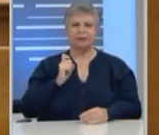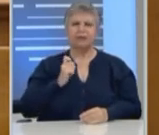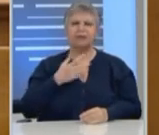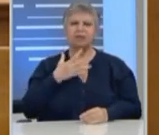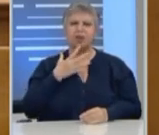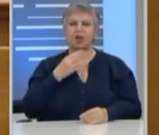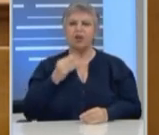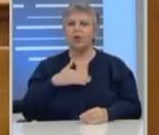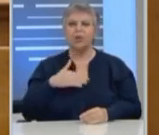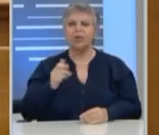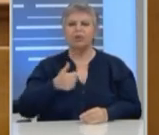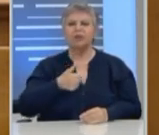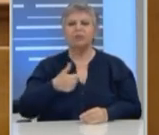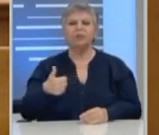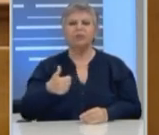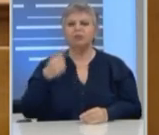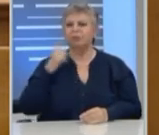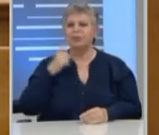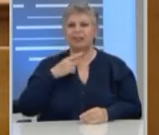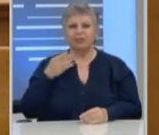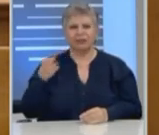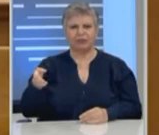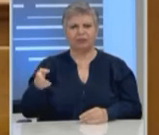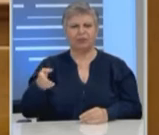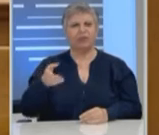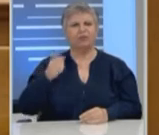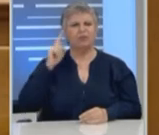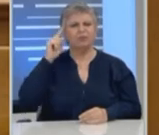πέρα από ψεύτες είσαστε και κουτοπώνηροι.